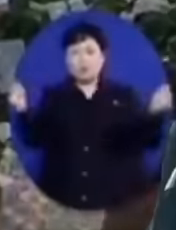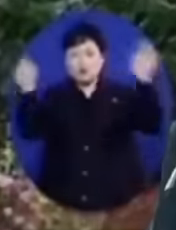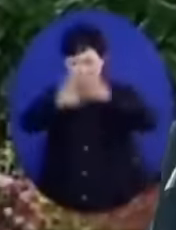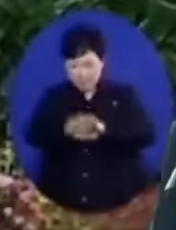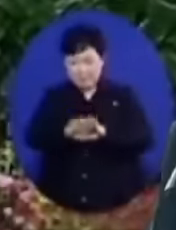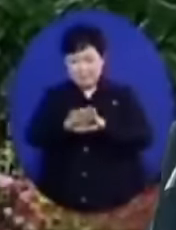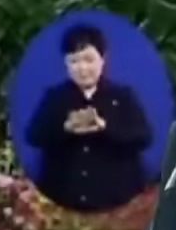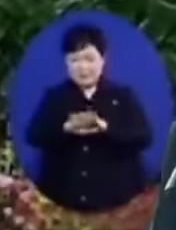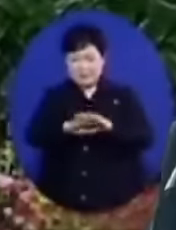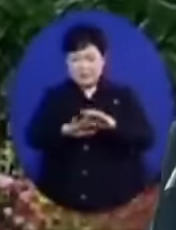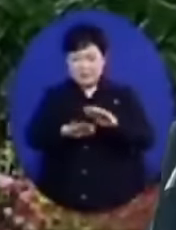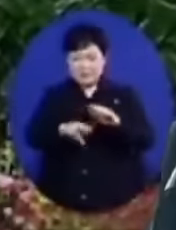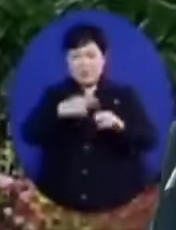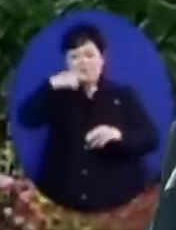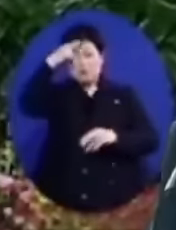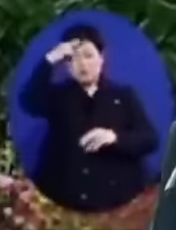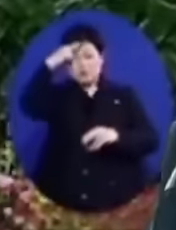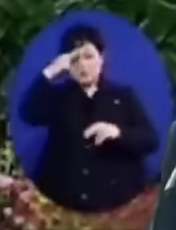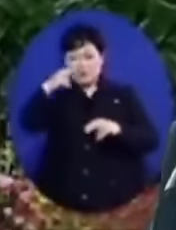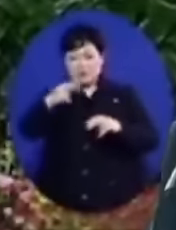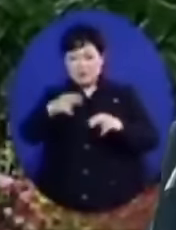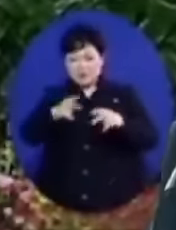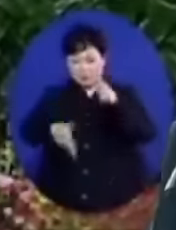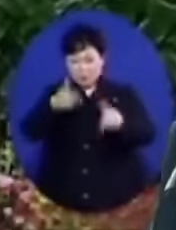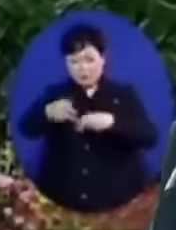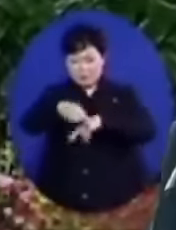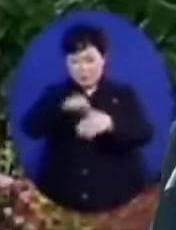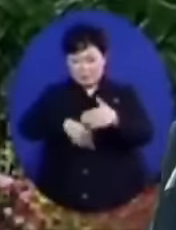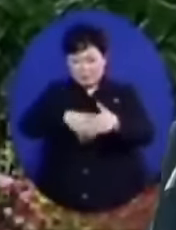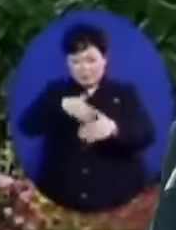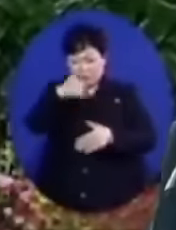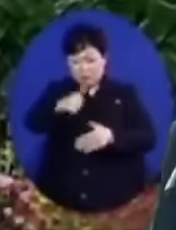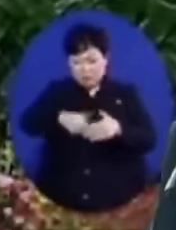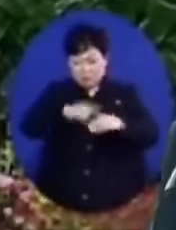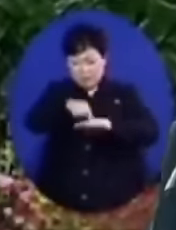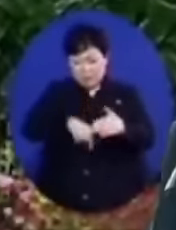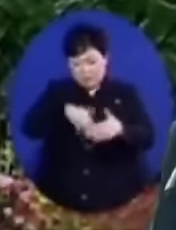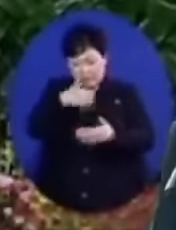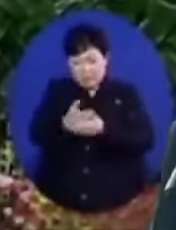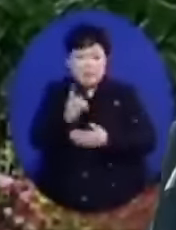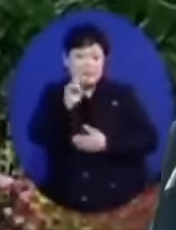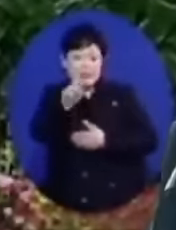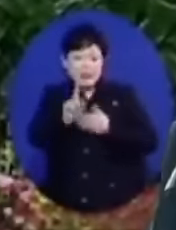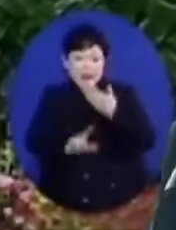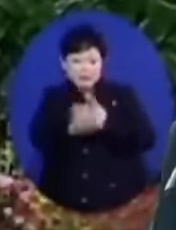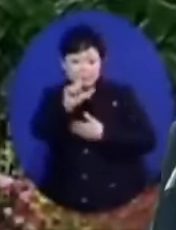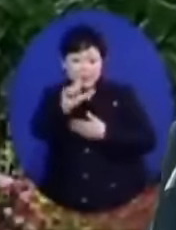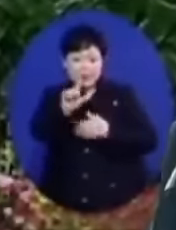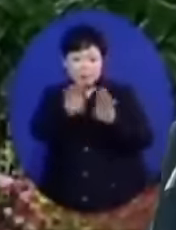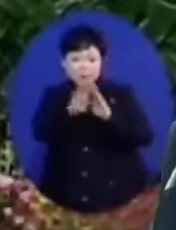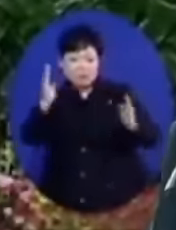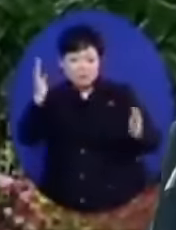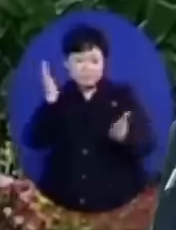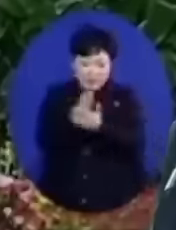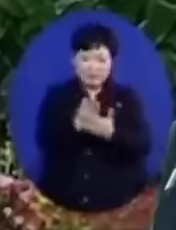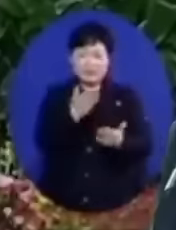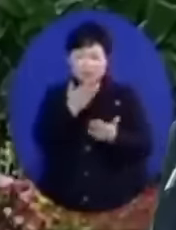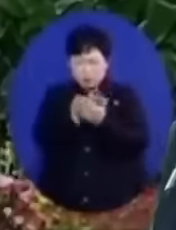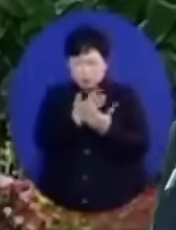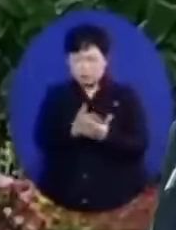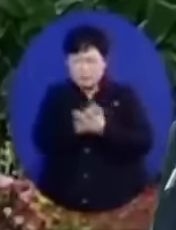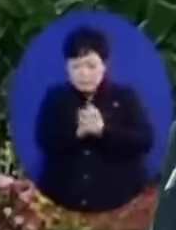주조장 주인의 마음을 감동시켜 주셔서 내일 아침 이 양조장이 문을 열지 않게 하여